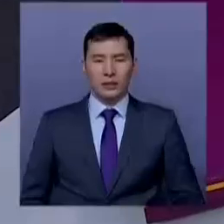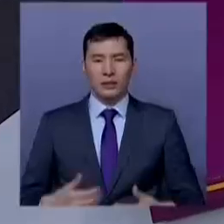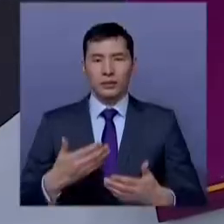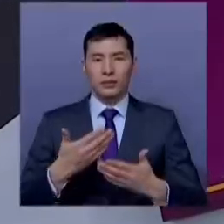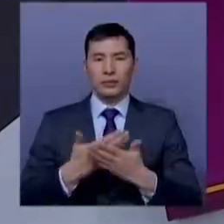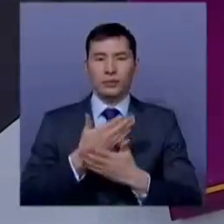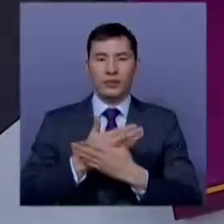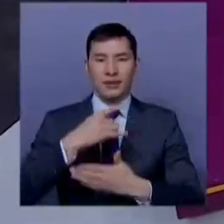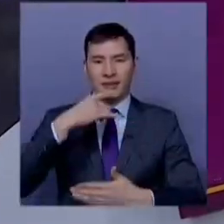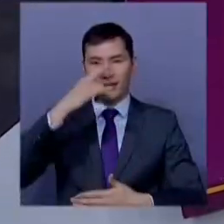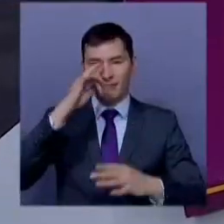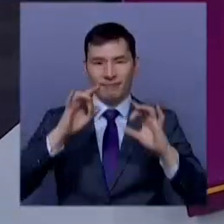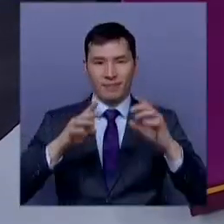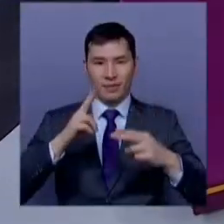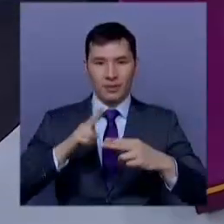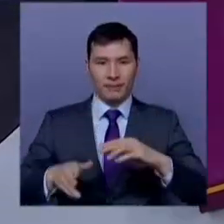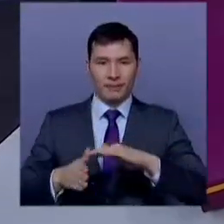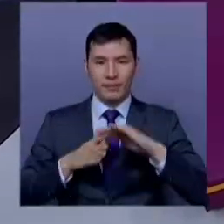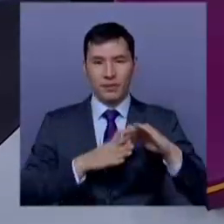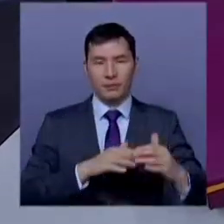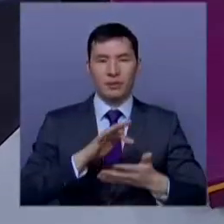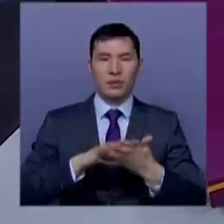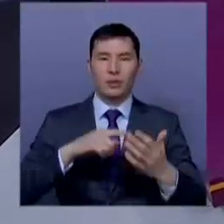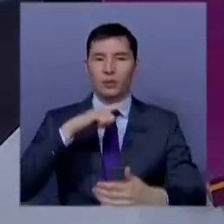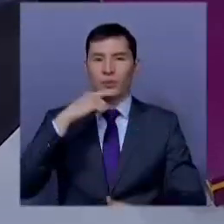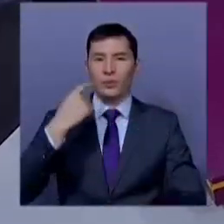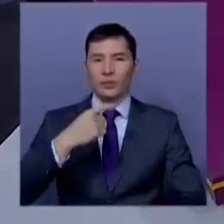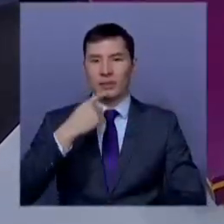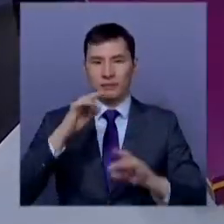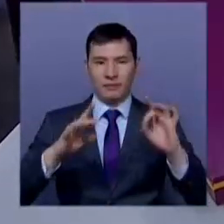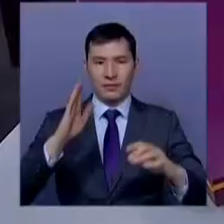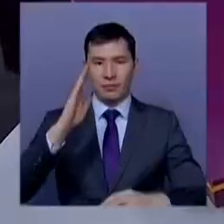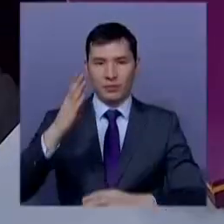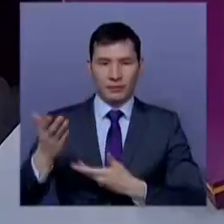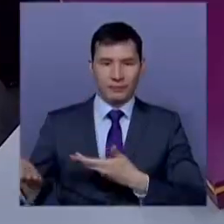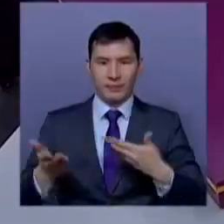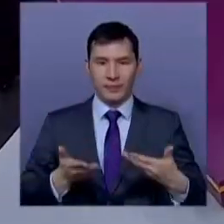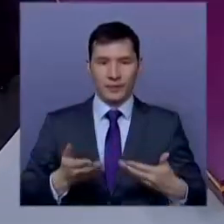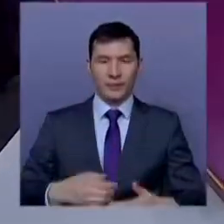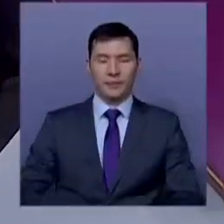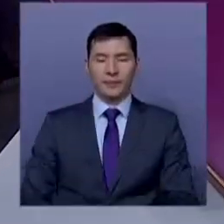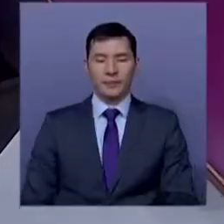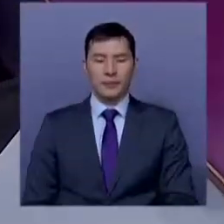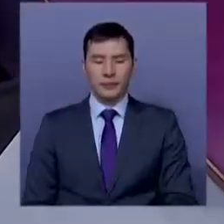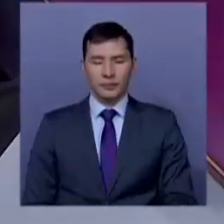Жаңалықтардың қазақ тіліндегі шығарылымы осымен тәмәм. Ақпараттық сағатта әрмен қарай әріптесім Маржан Елшібаева орыс тілінде жалғастырады. Маржан, тізгін өзіңде.